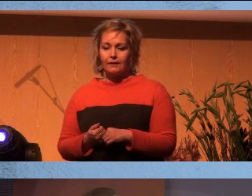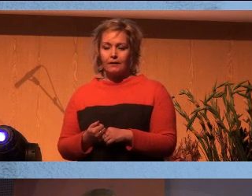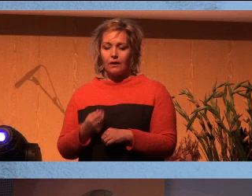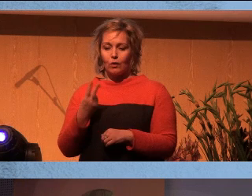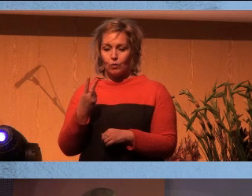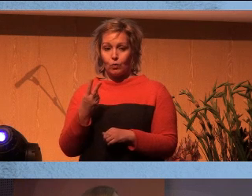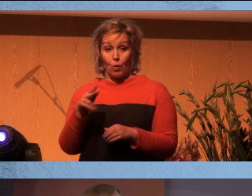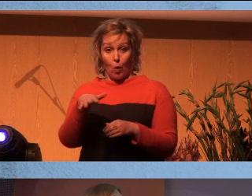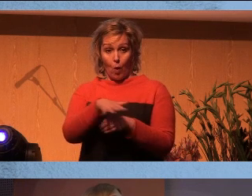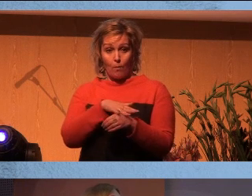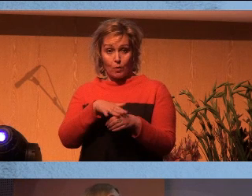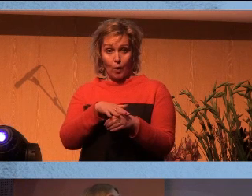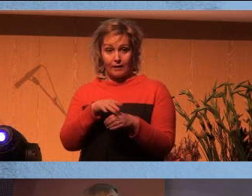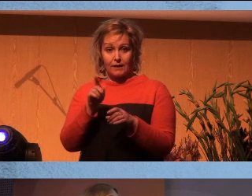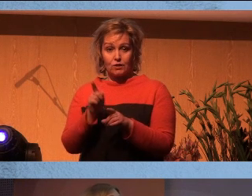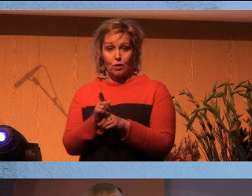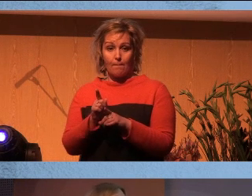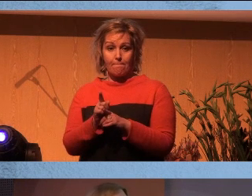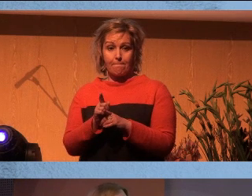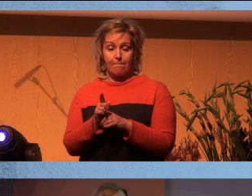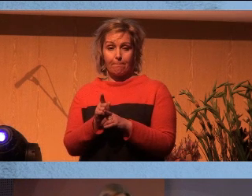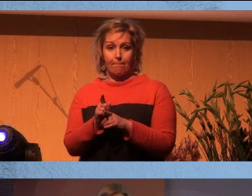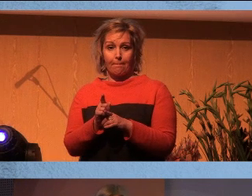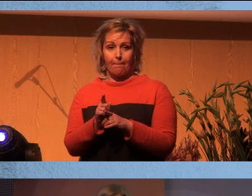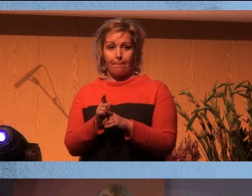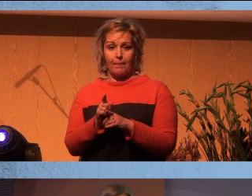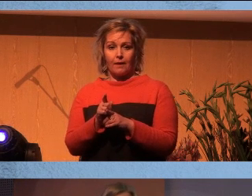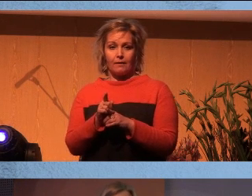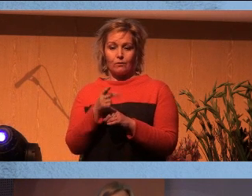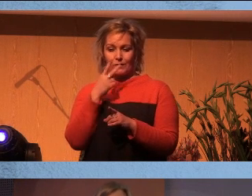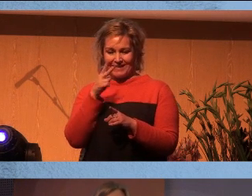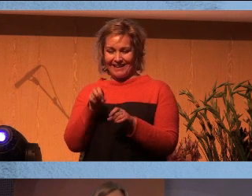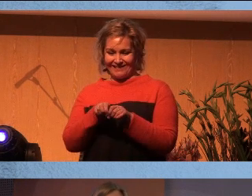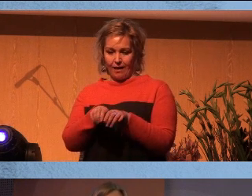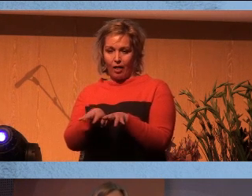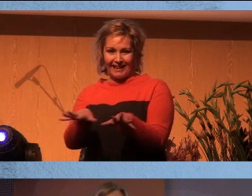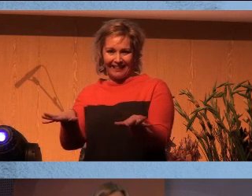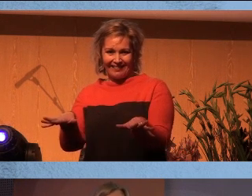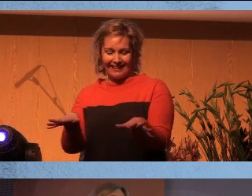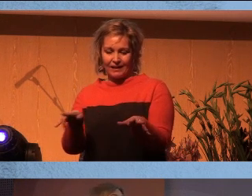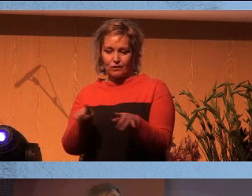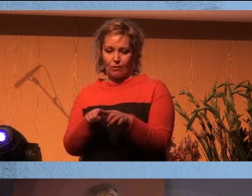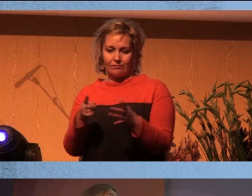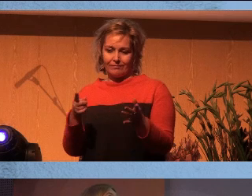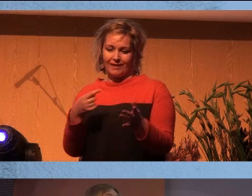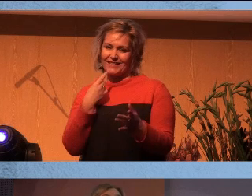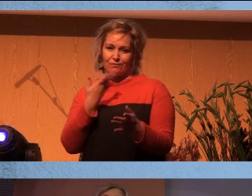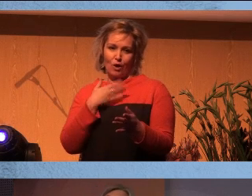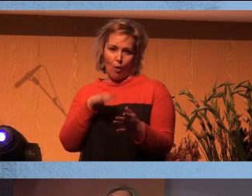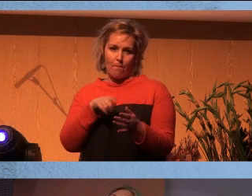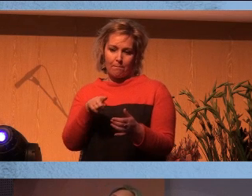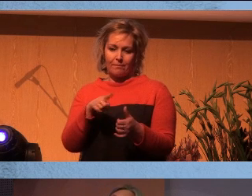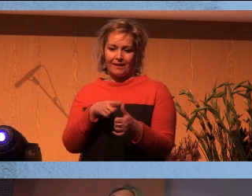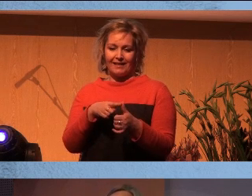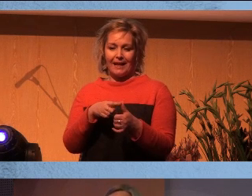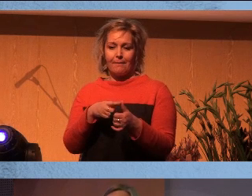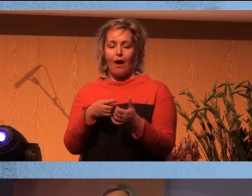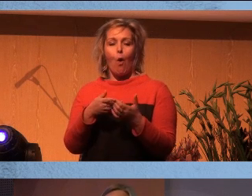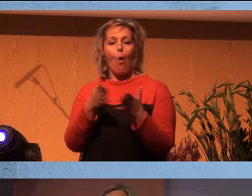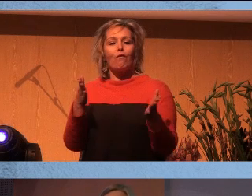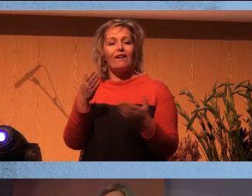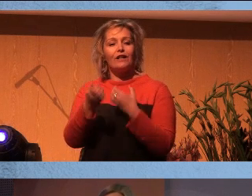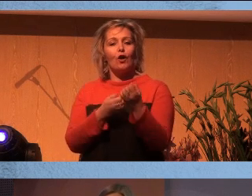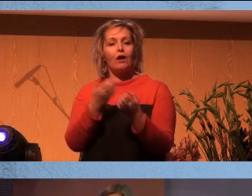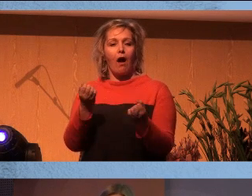to områder som da går litt i alle retninger, og som vi ikke kan si så mye om. Og det ene dette med offentliggjøring